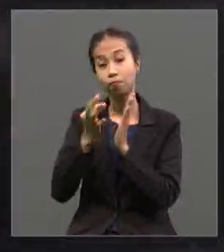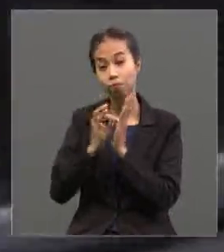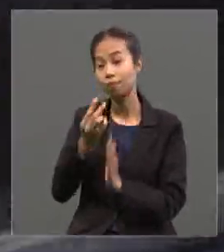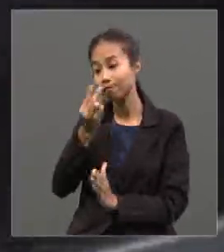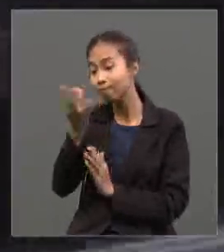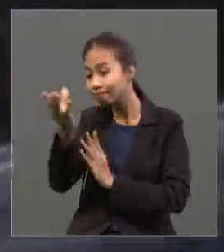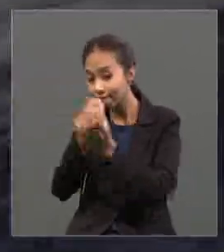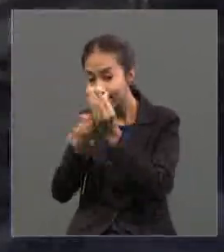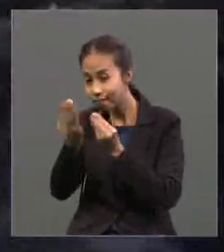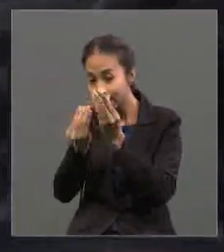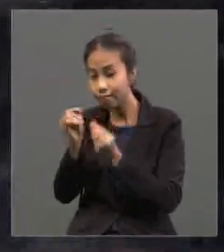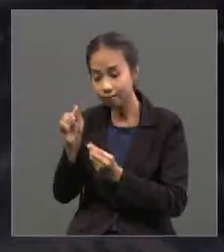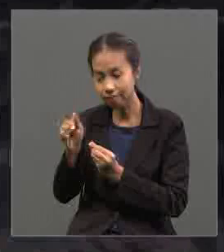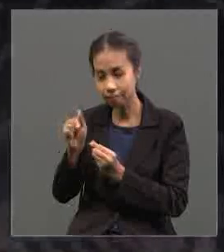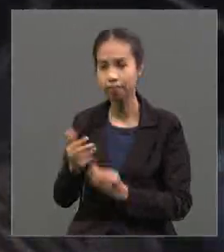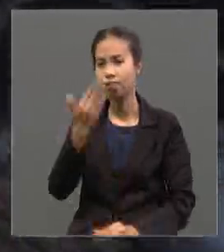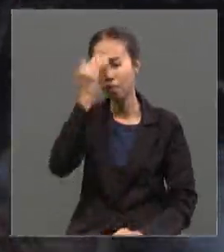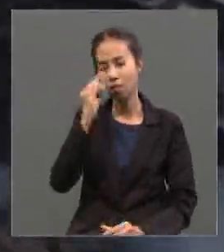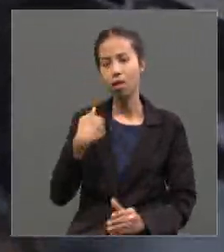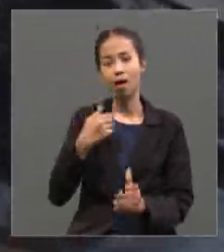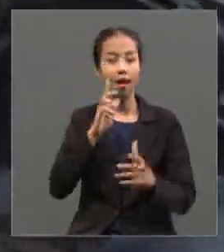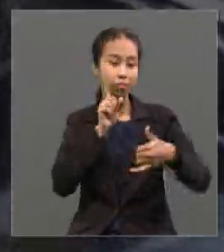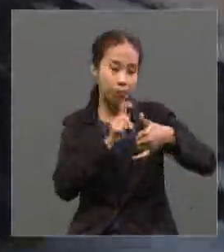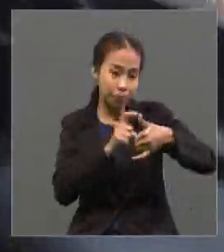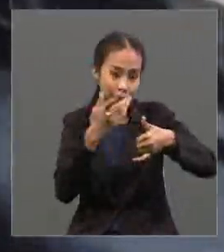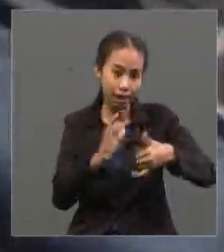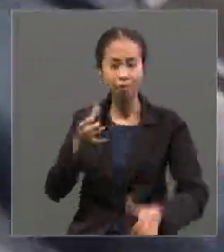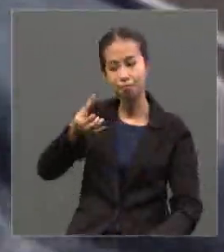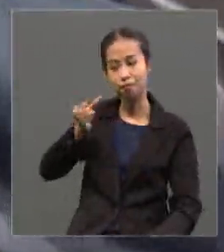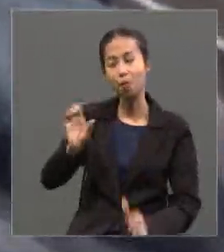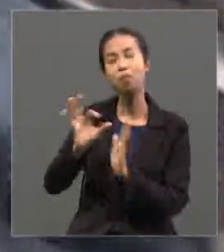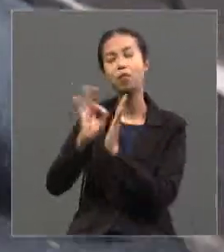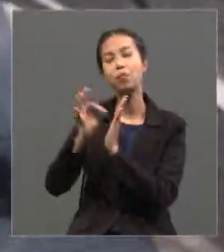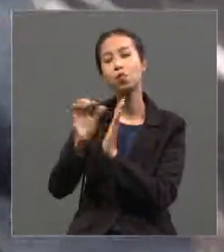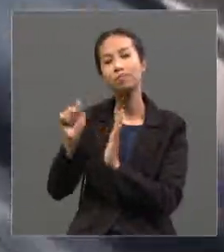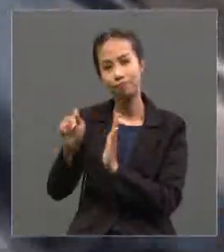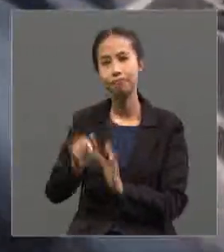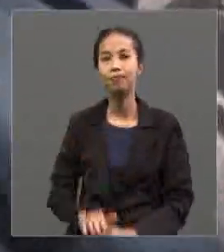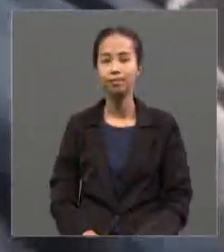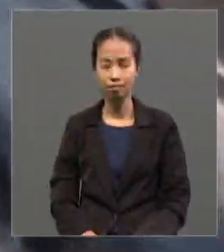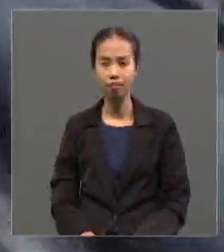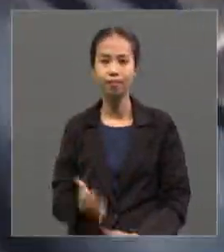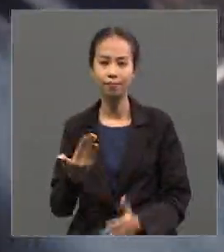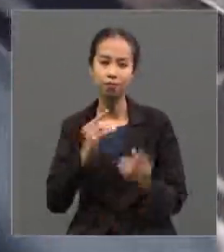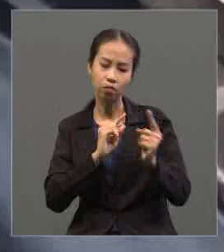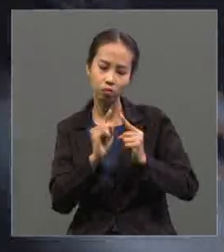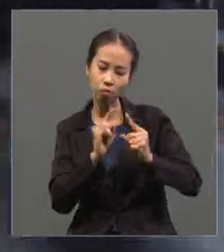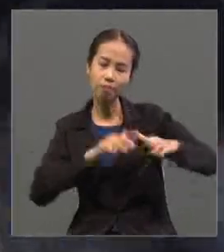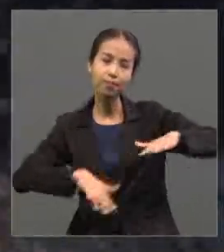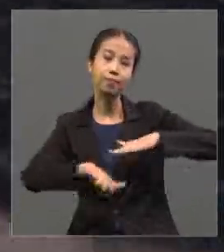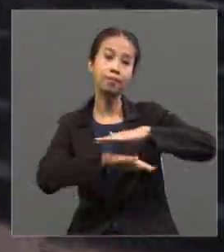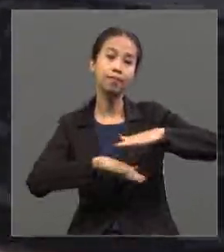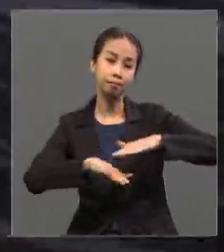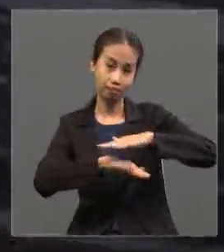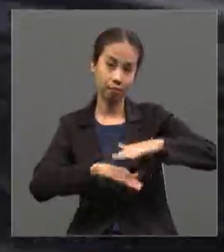ออยที่ไปทำข่าวก็จะรายงานข่าวในหน้า Facebook เนี่ยนะฮะอันนี้คือ คำพูดคุยเบื้องต้นดีกว่าแบ